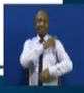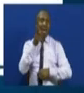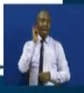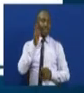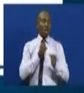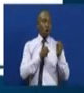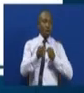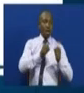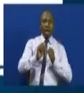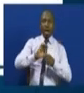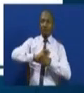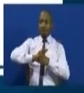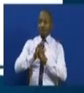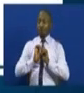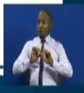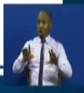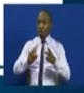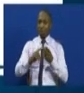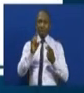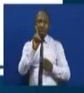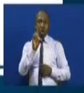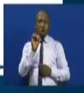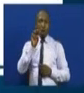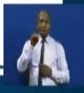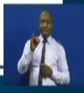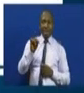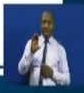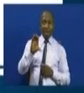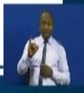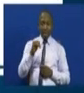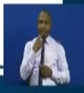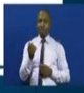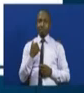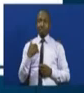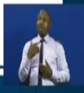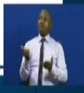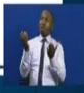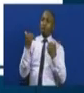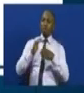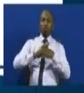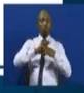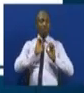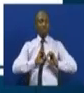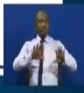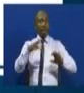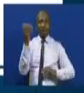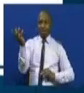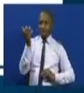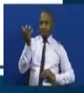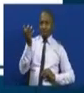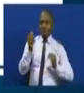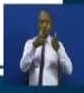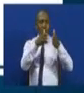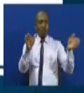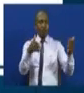kukabiliana na virusi vya corona. Dominic anasema nimeweza kutumia mtandao wa kijamii hasa kufungua